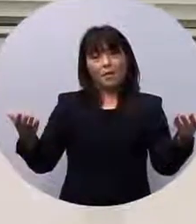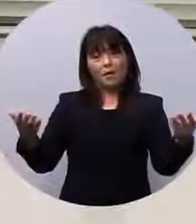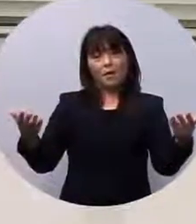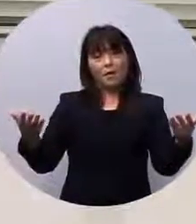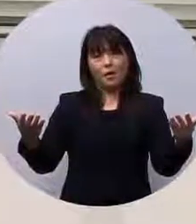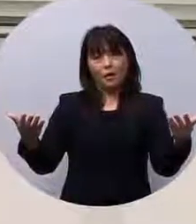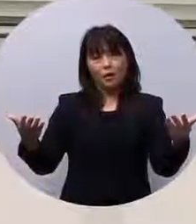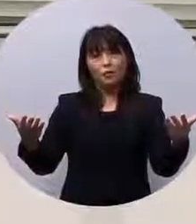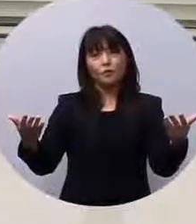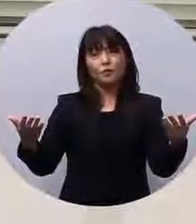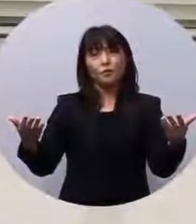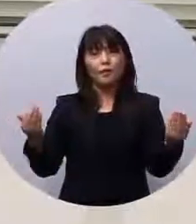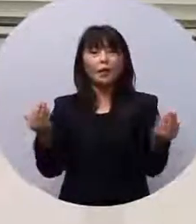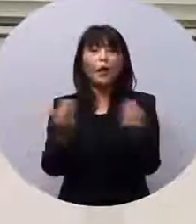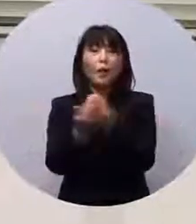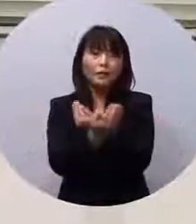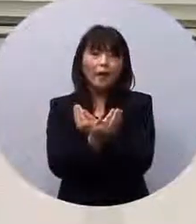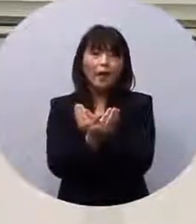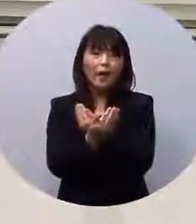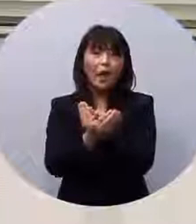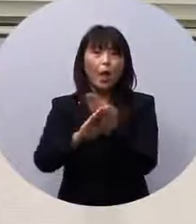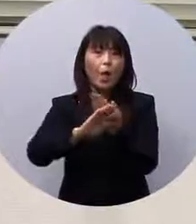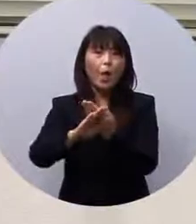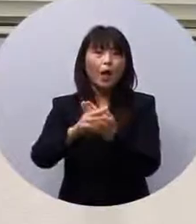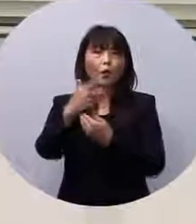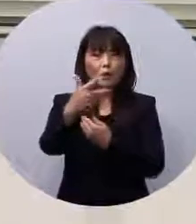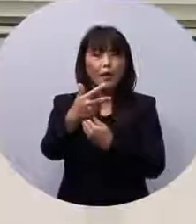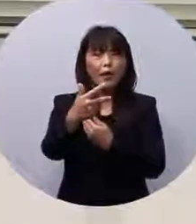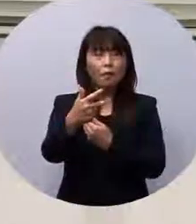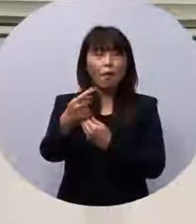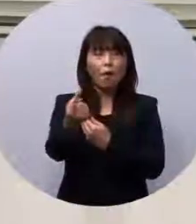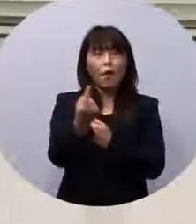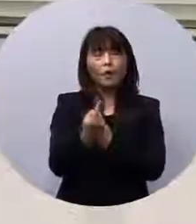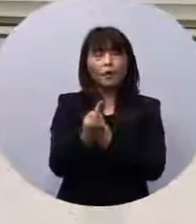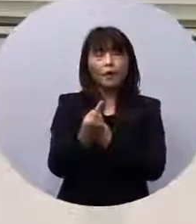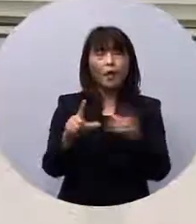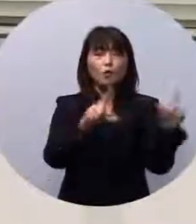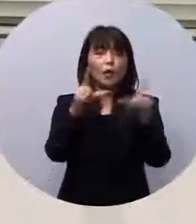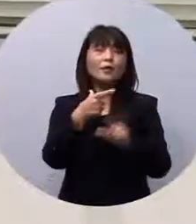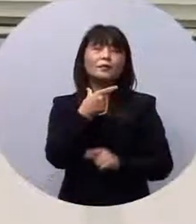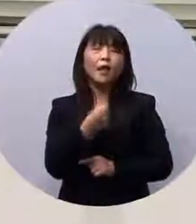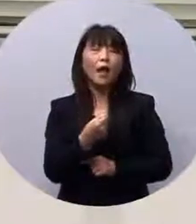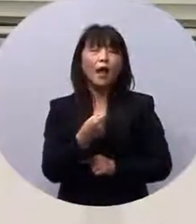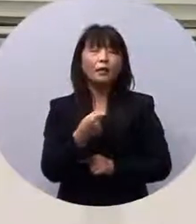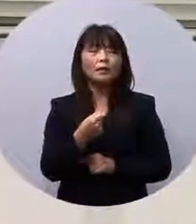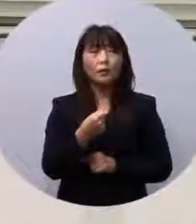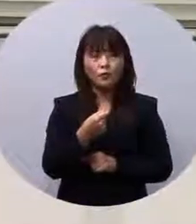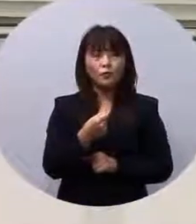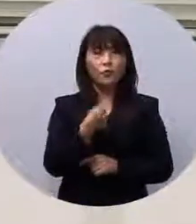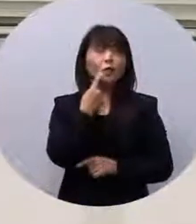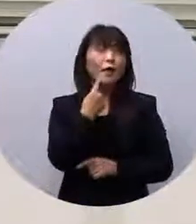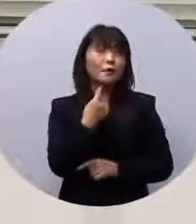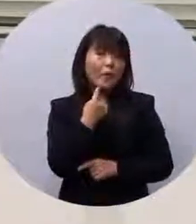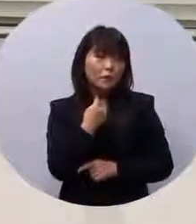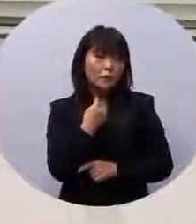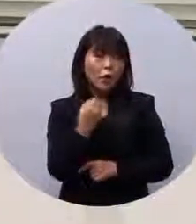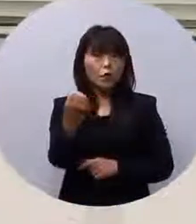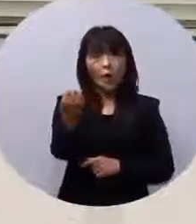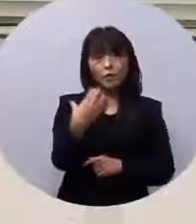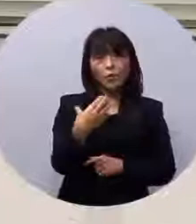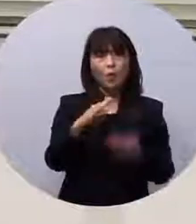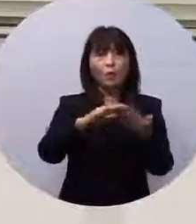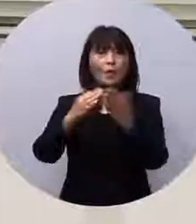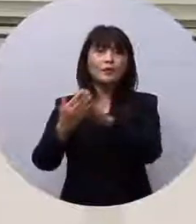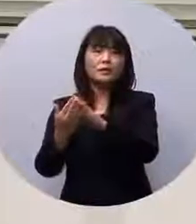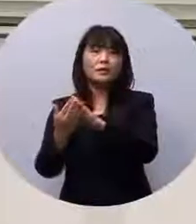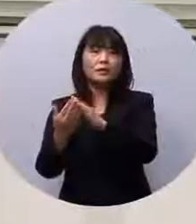になってですね、市外の方々から行ってみたい、住んでみたいというような感じで、羨ましがられるような街になっていくこと